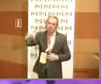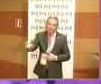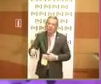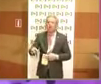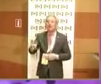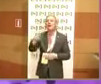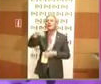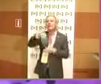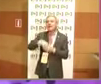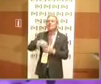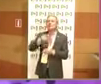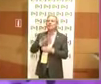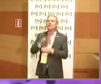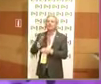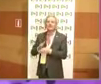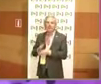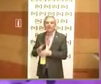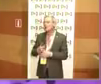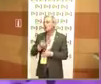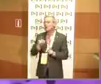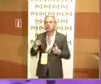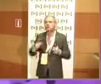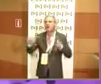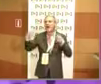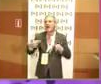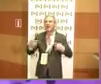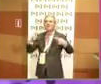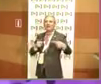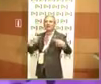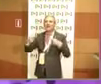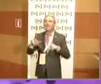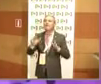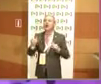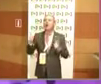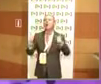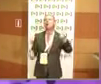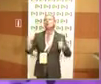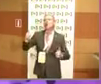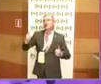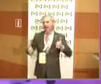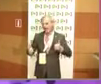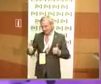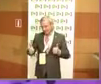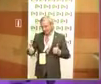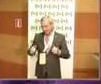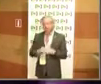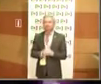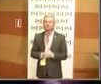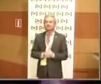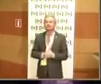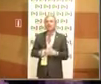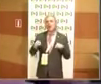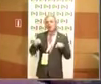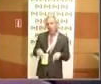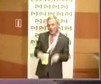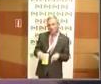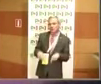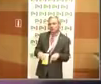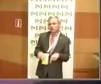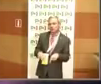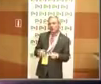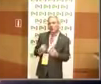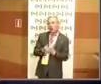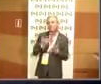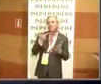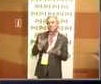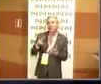nel mio partito non ci saranno mai avversari, ma concorrenti. È importante